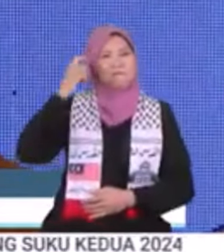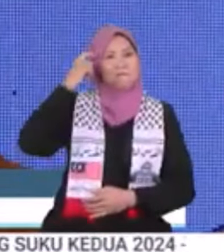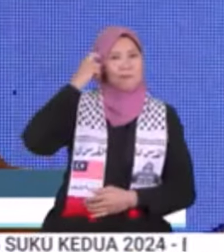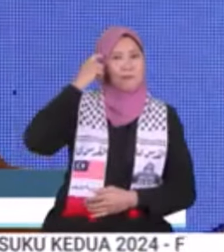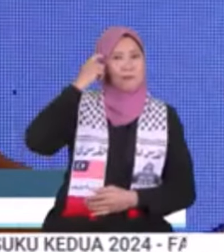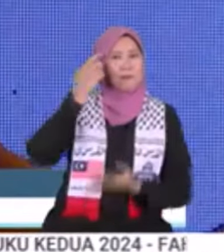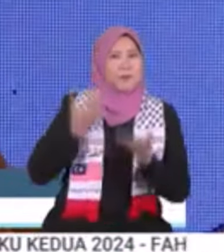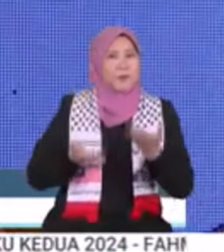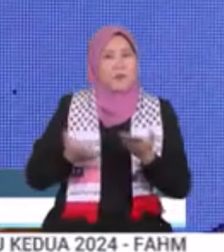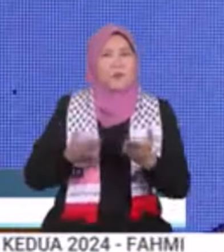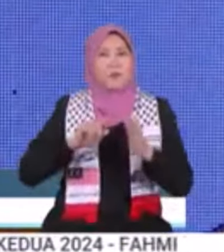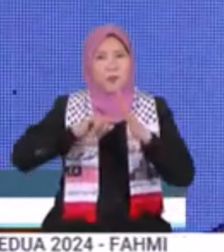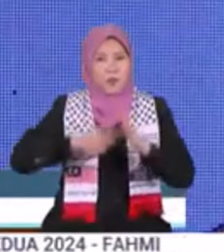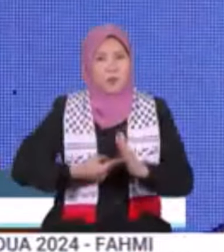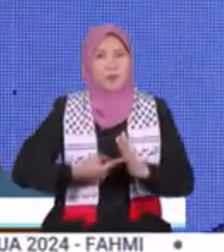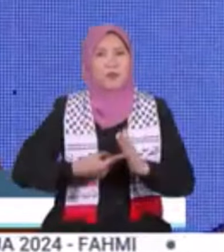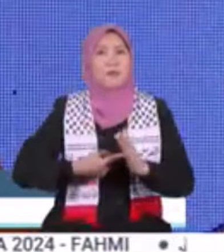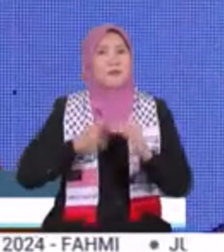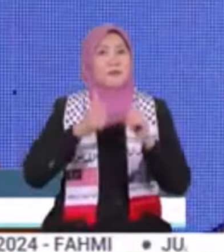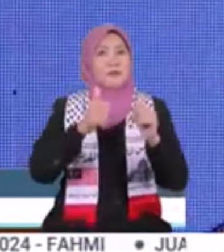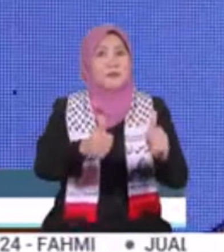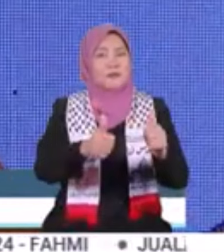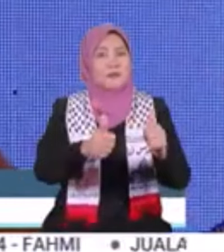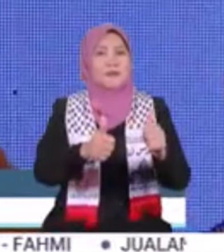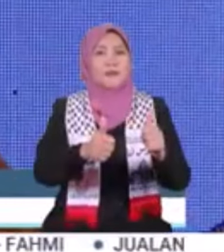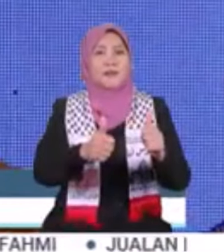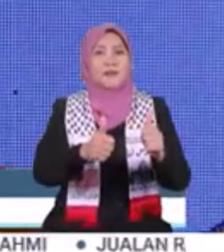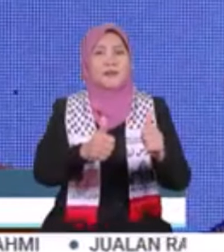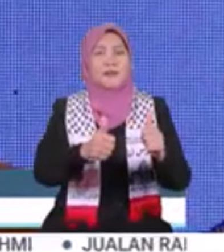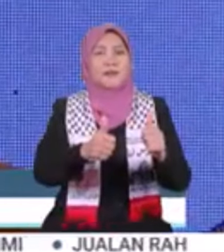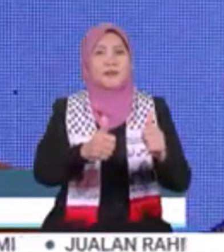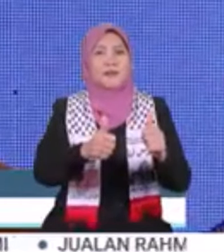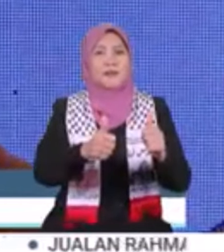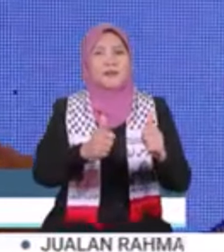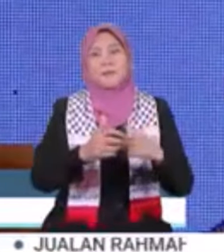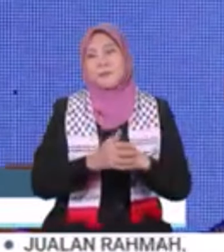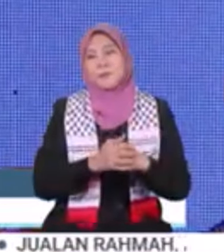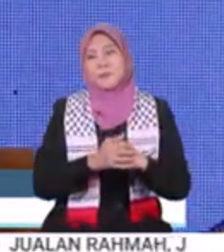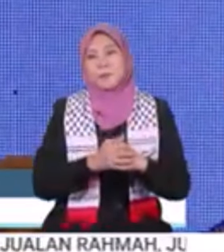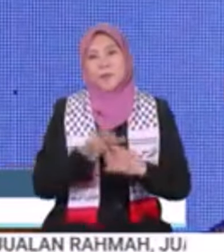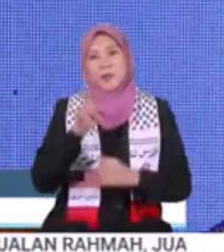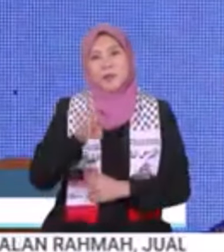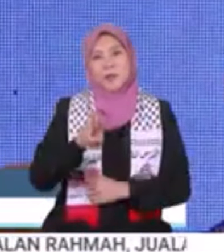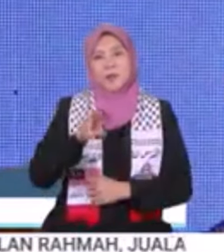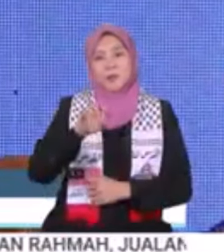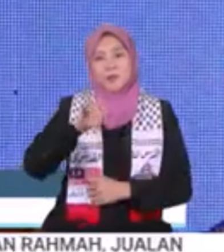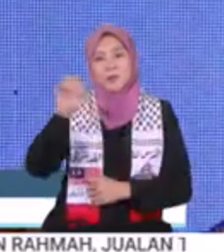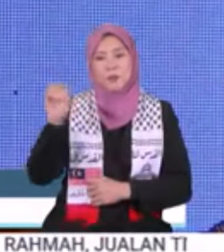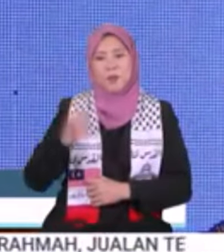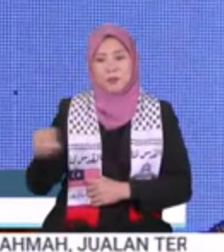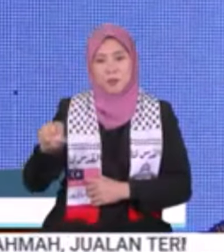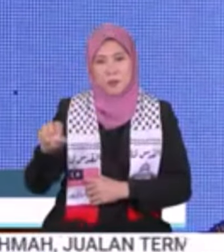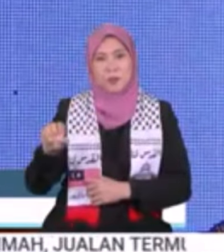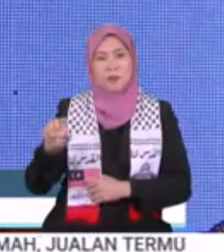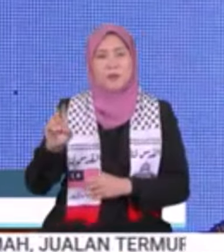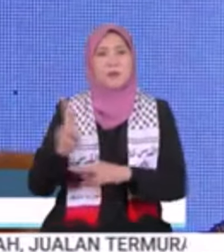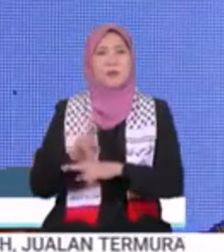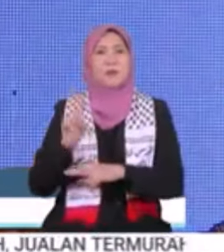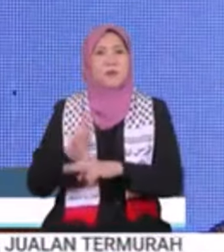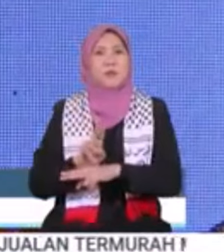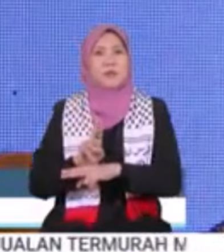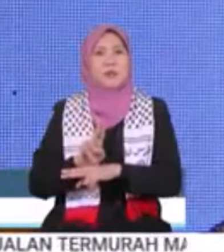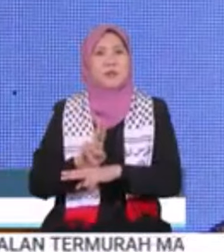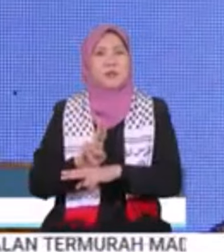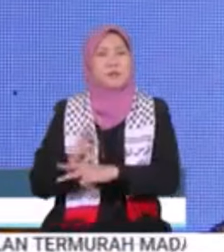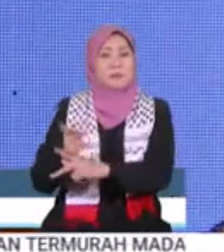kalau kita mulakan dahulu dengan mungkin sek 20% daripadanya menggunakan